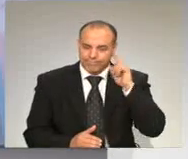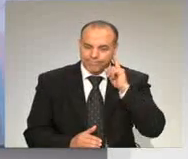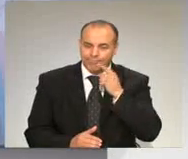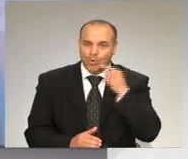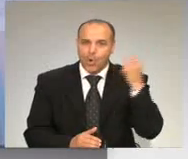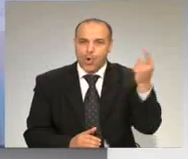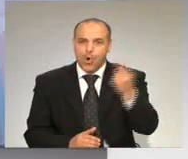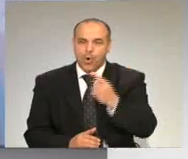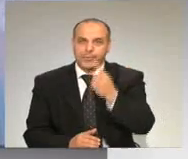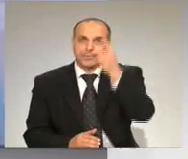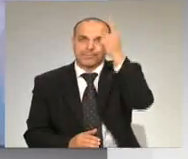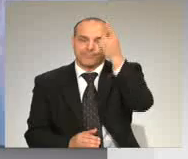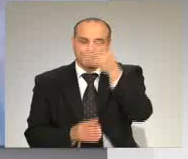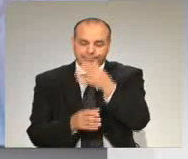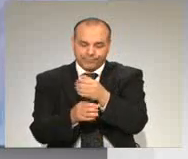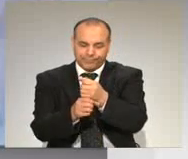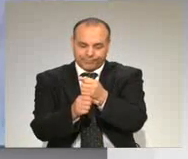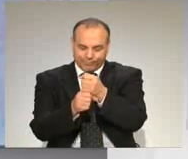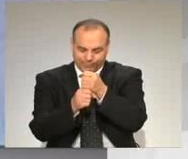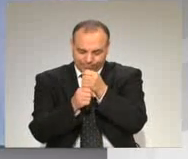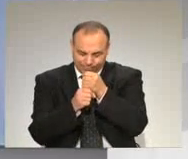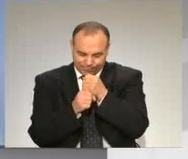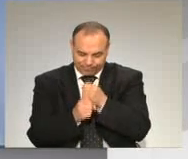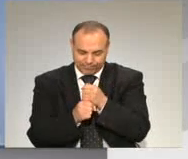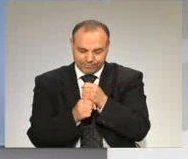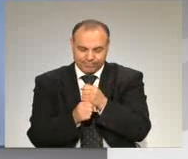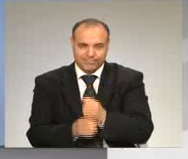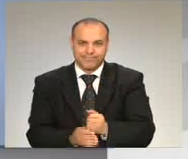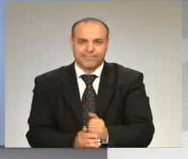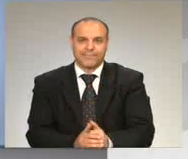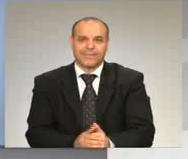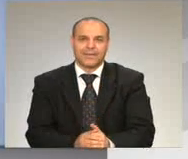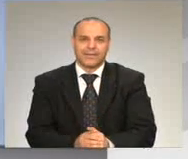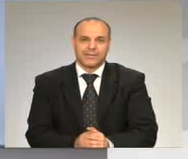انتهت نشرتنا، أشكركم على حسن المتابعة والاهتمام، ألقاكم بخير.